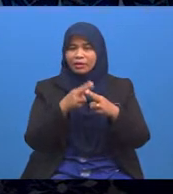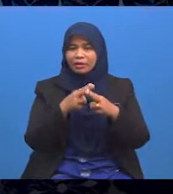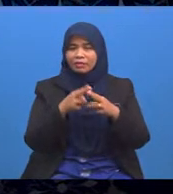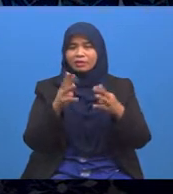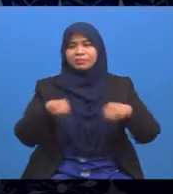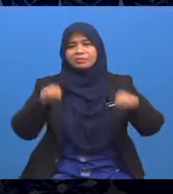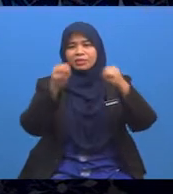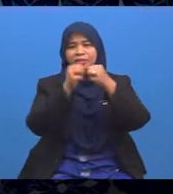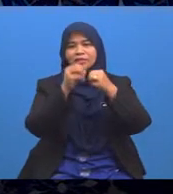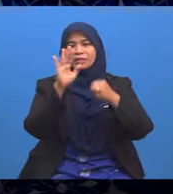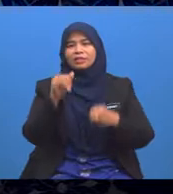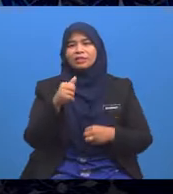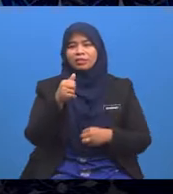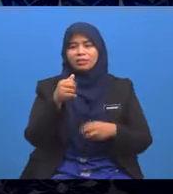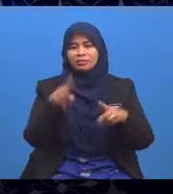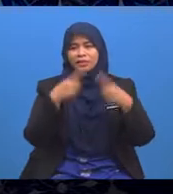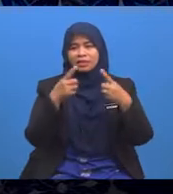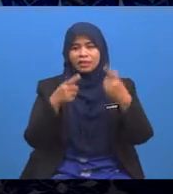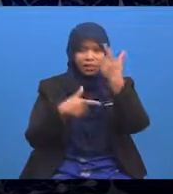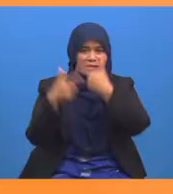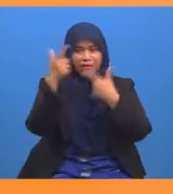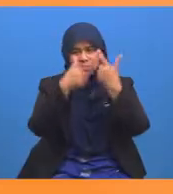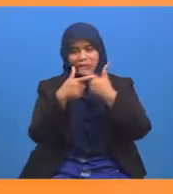pernah kamu ziarahi? Pasti banyak kan?